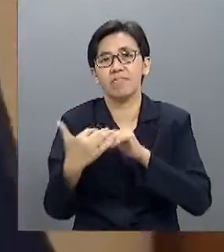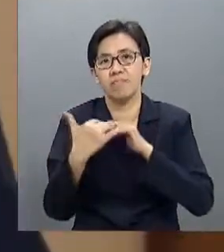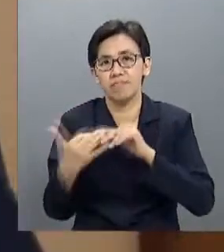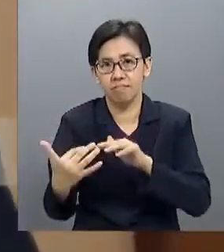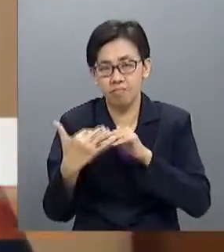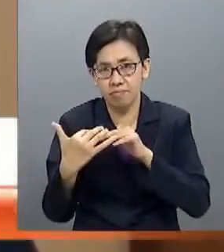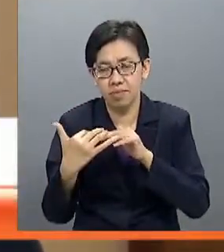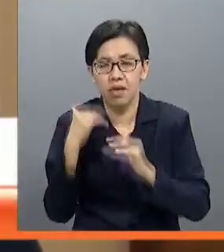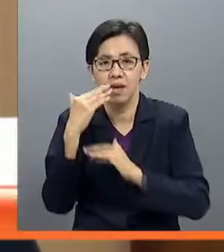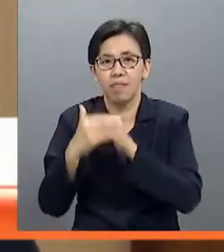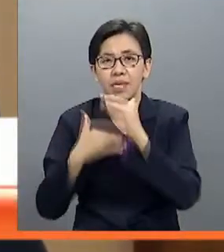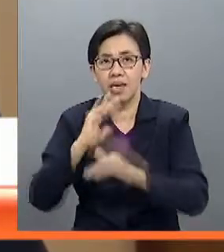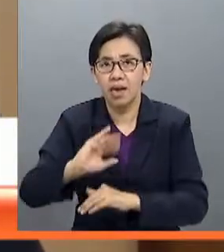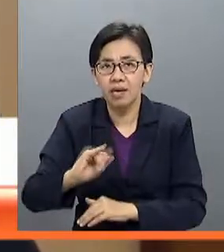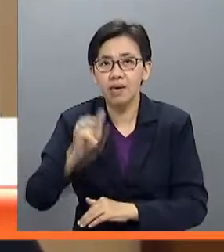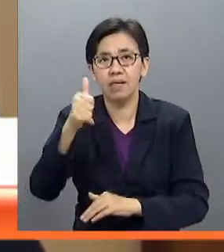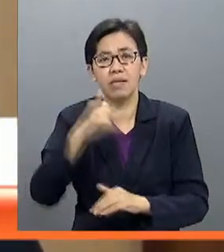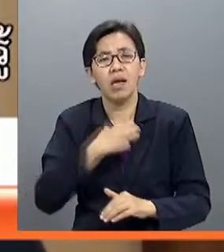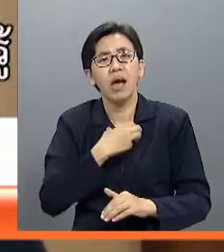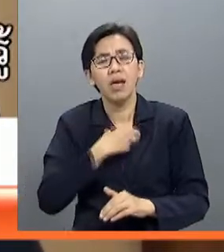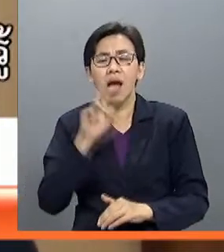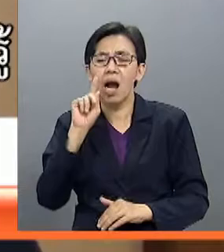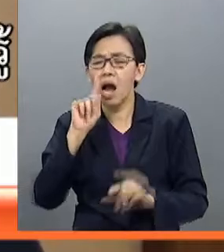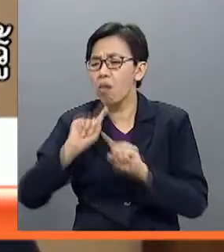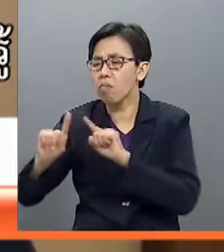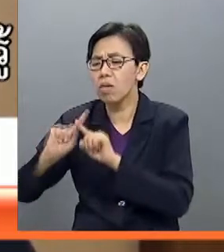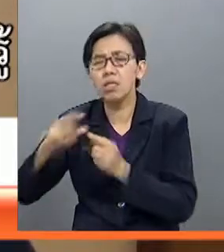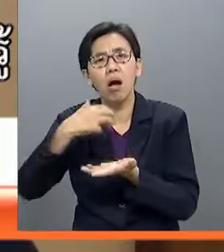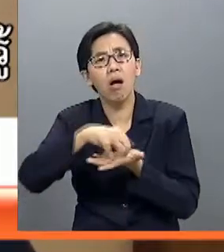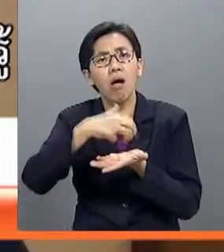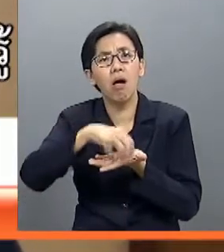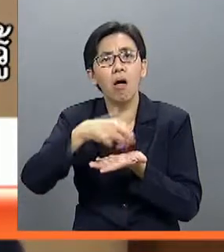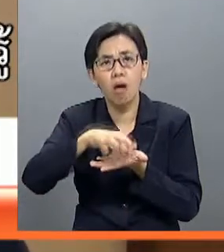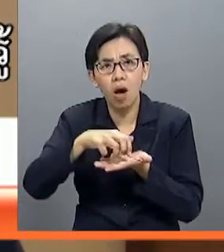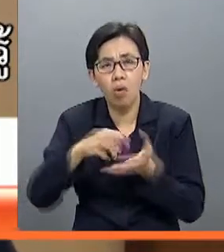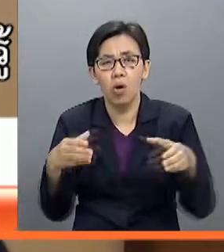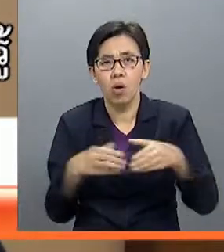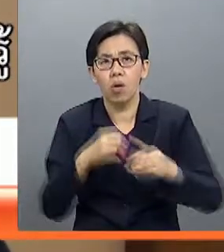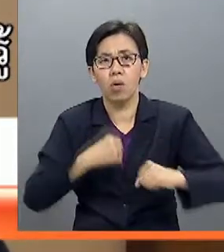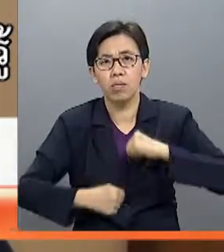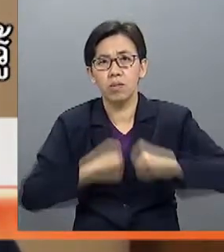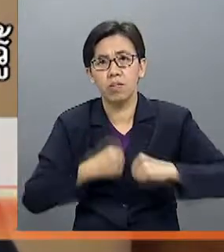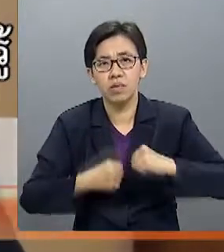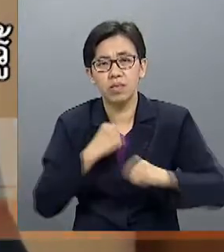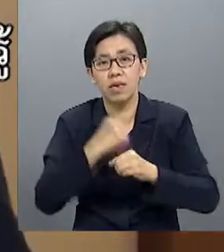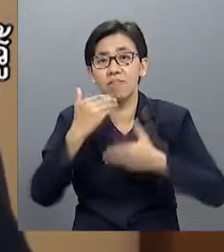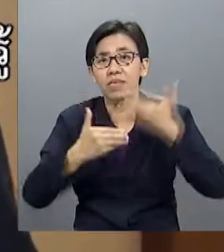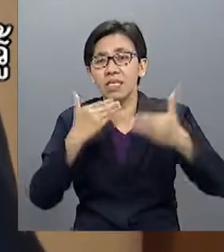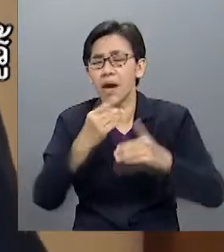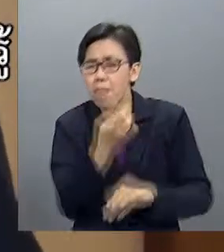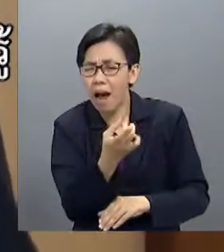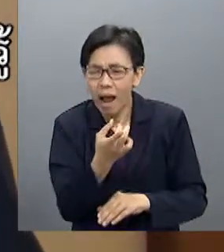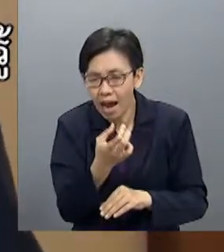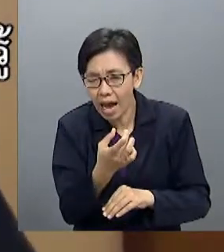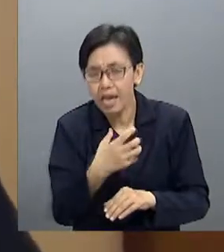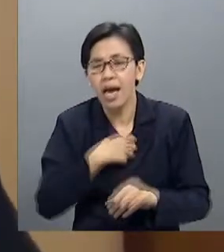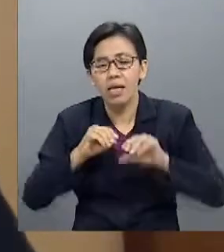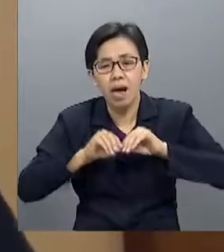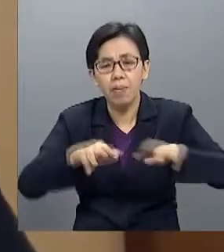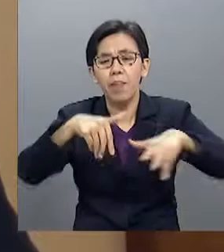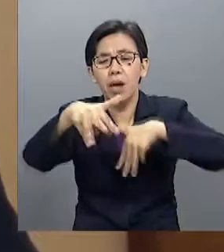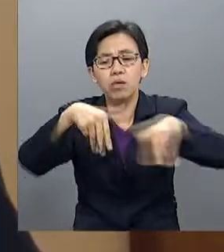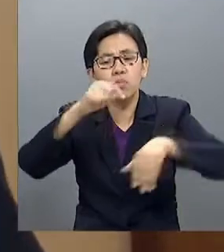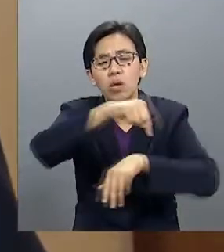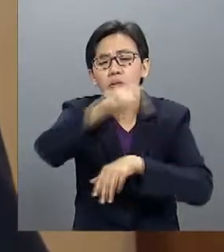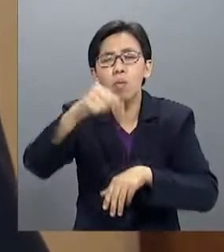ขึ้นอยากจะนำเสนอเรื่องราวข่าวสารของกลุ่มเยาวชนตีนทำตีกิจกรรมที่บ้านให้คนอื่นได้รับรู้จะ